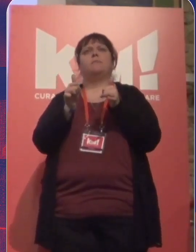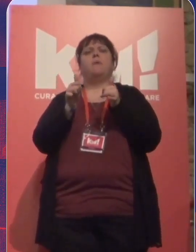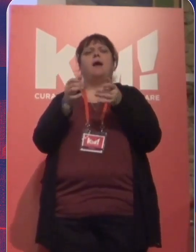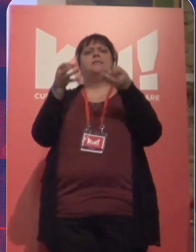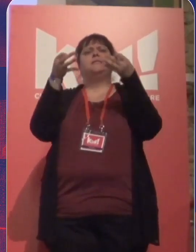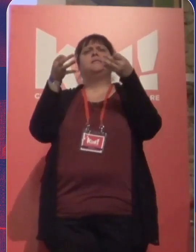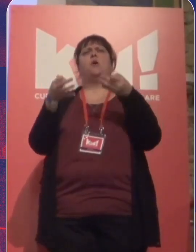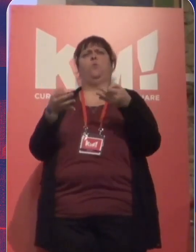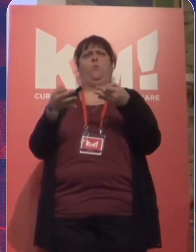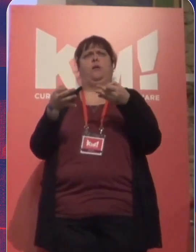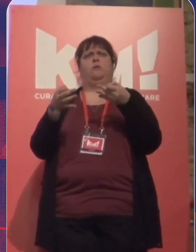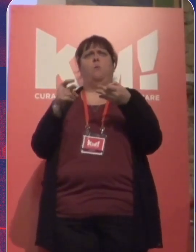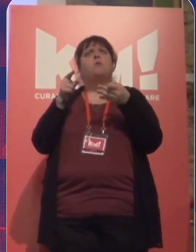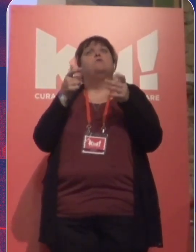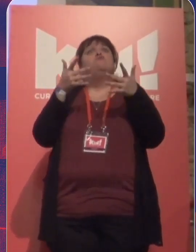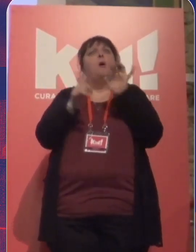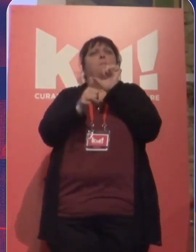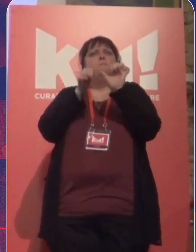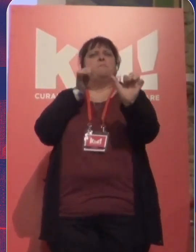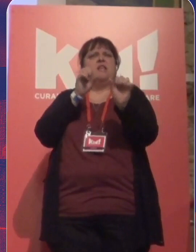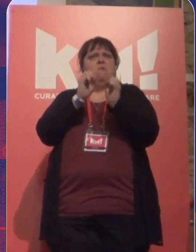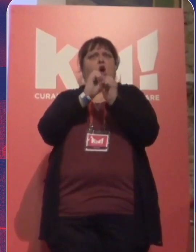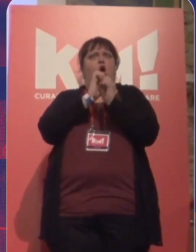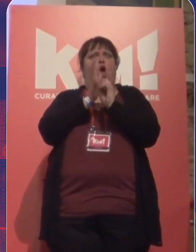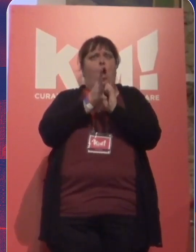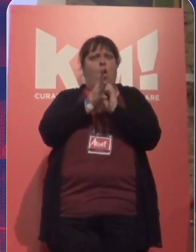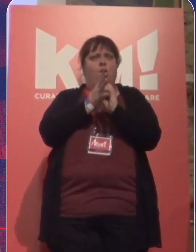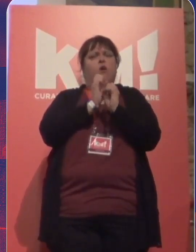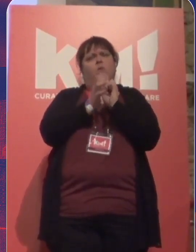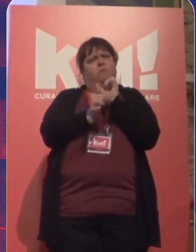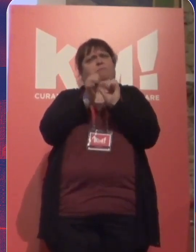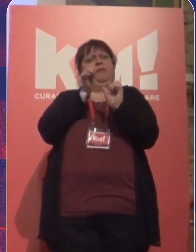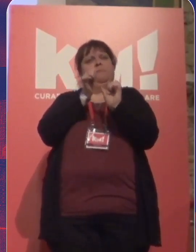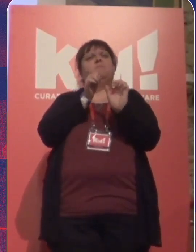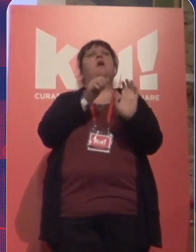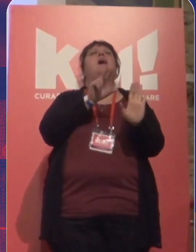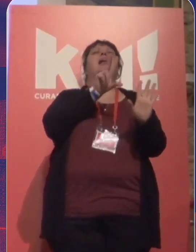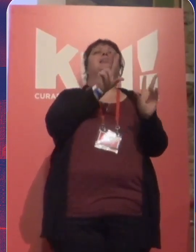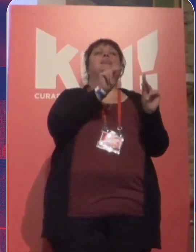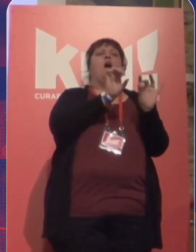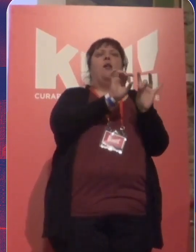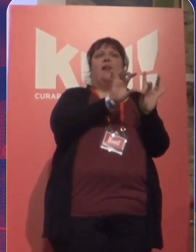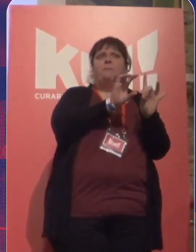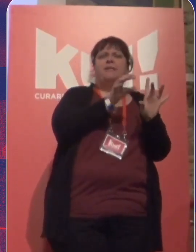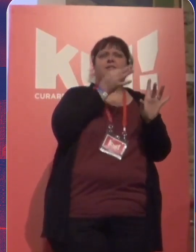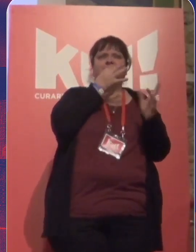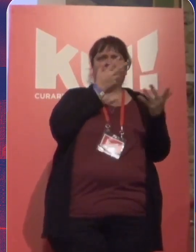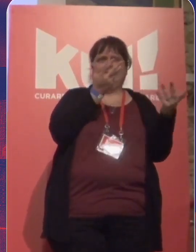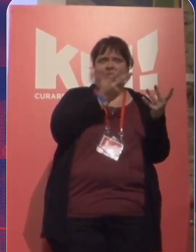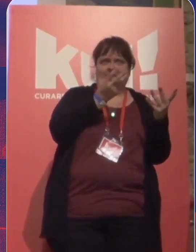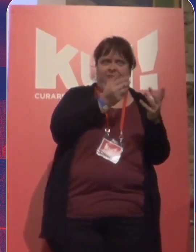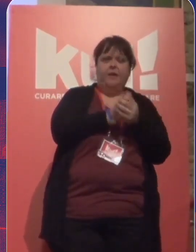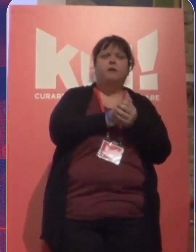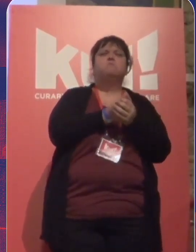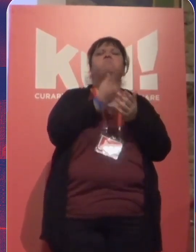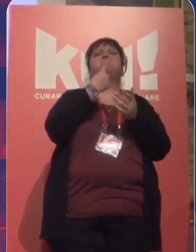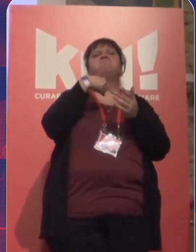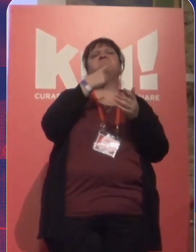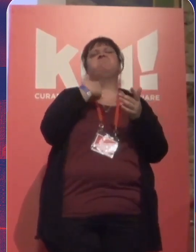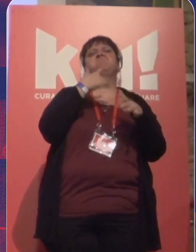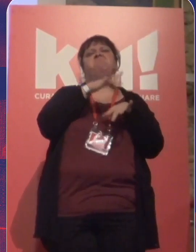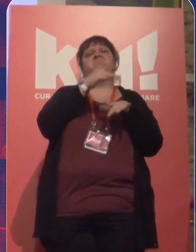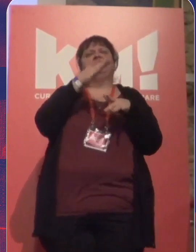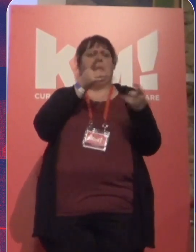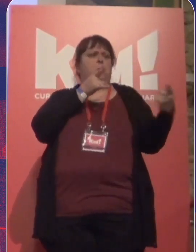paradigma neo libertino noi abbiamo vissuto un tempo che coincide se volete col tempo dell'euforia per la globalizzazione